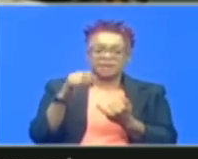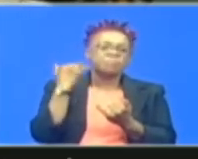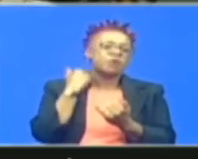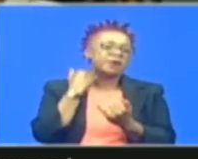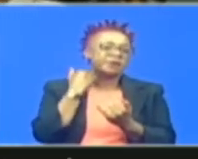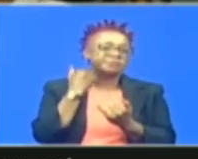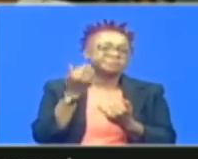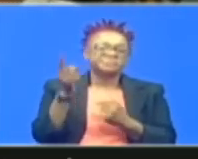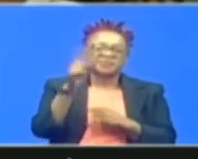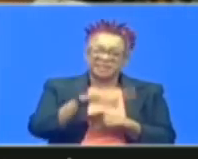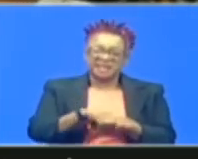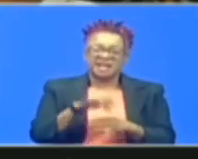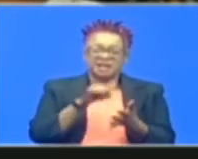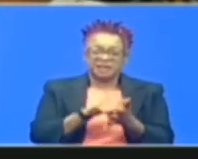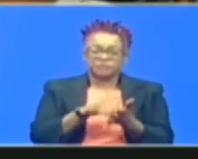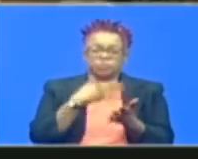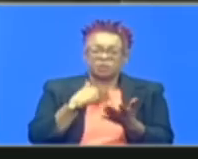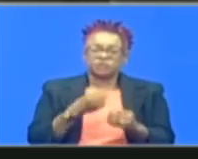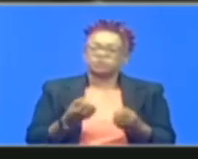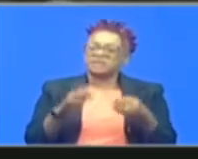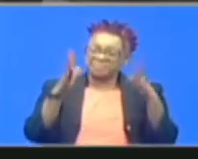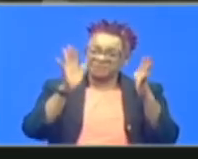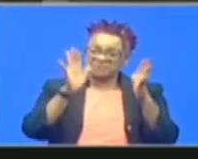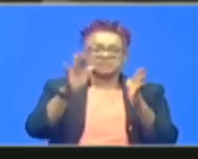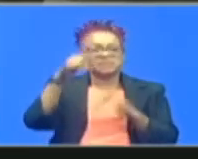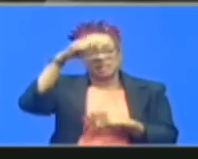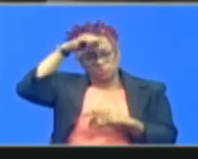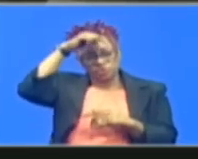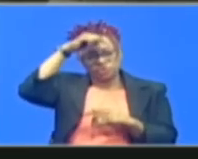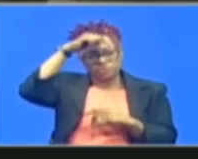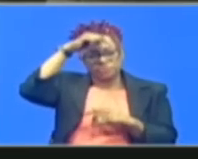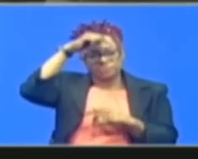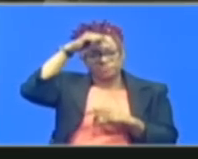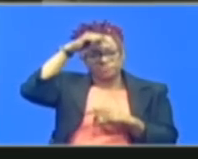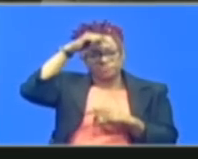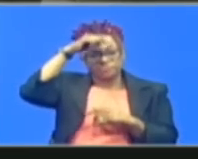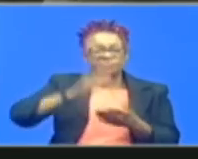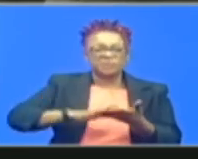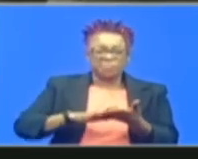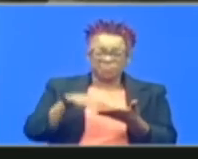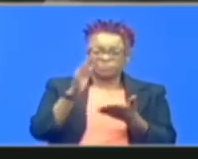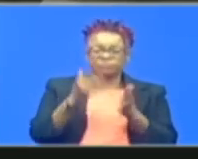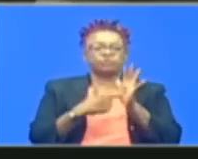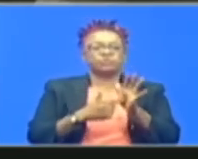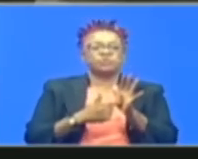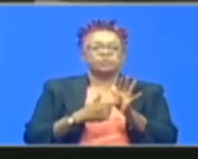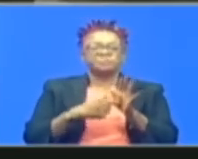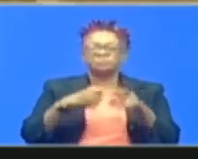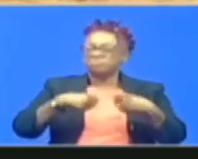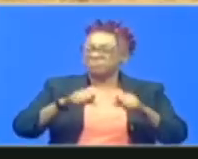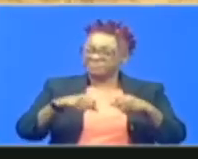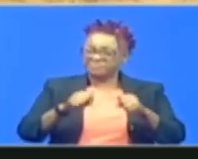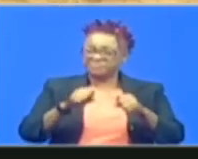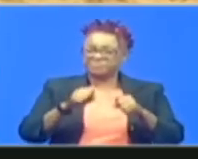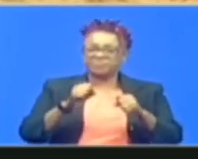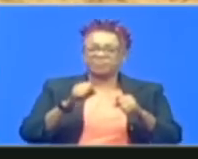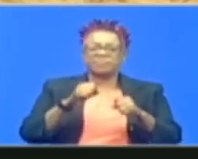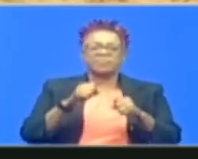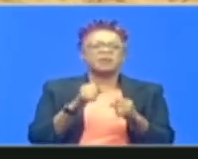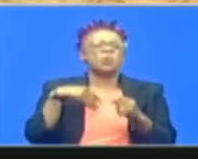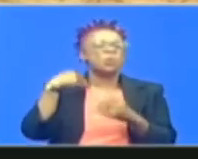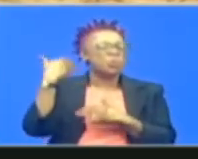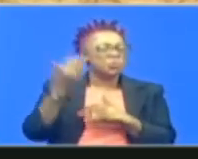ambayo alipangiwa kusherekea kufuzu kwake. Takwimu zinaonyesha kuwa pikipiki huangamiza takriban watu 10